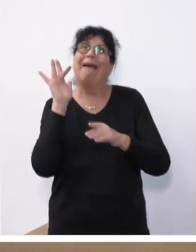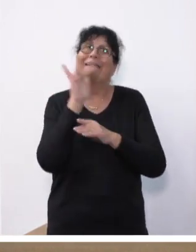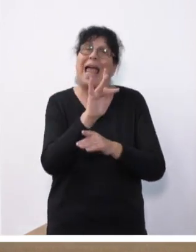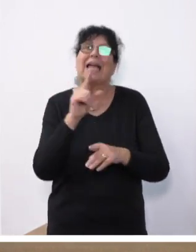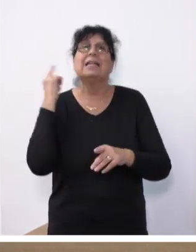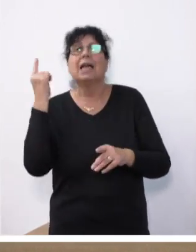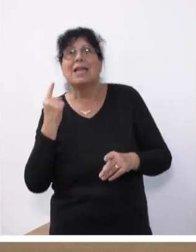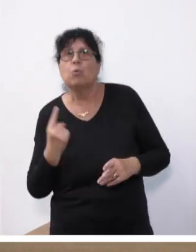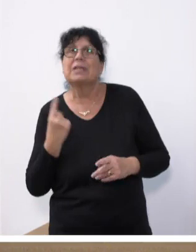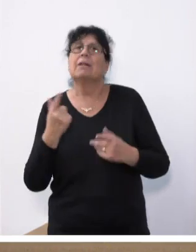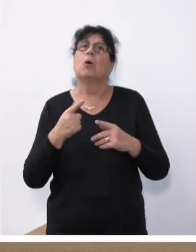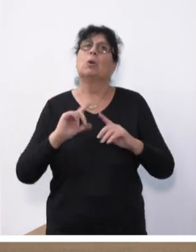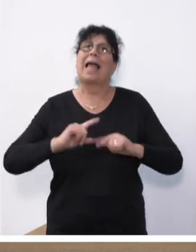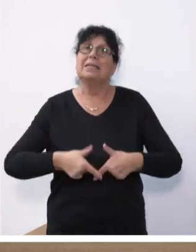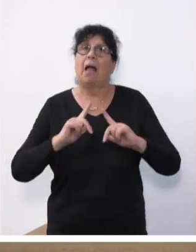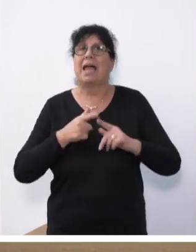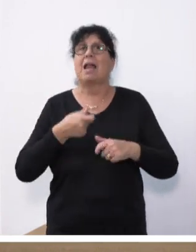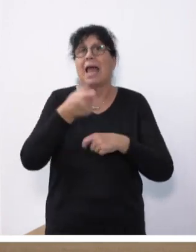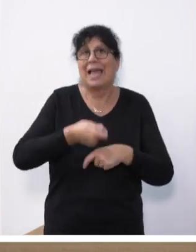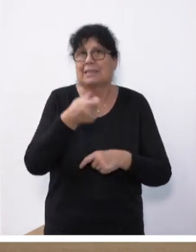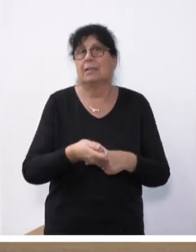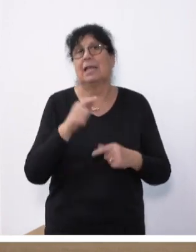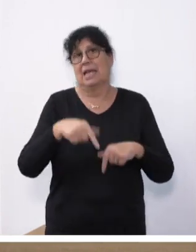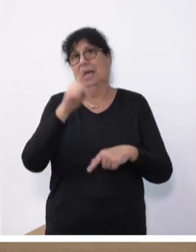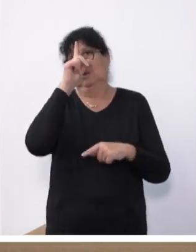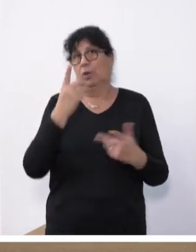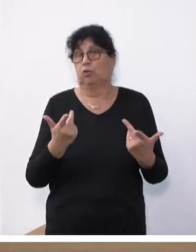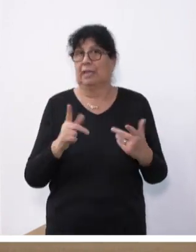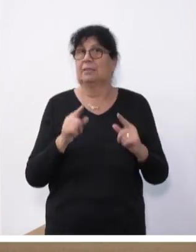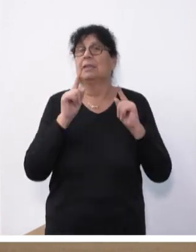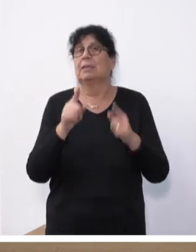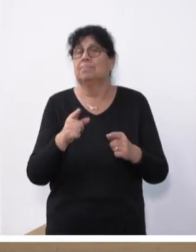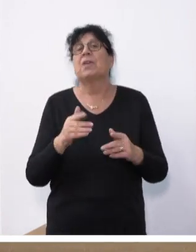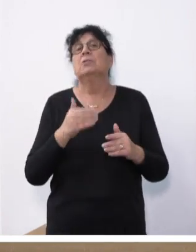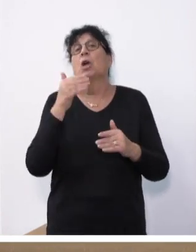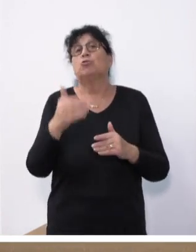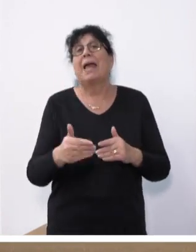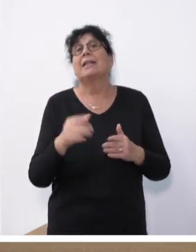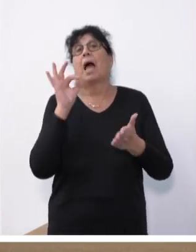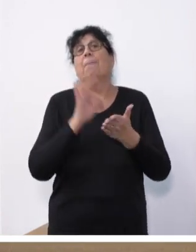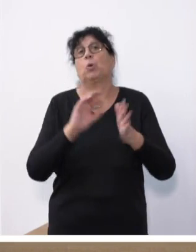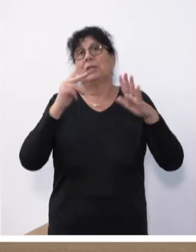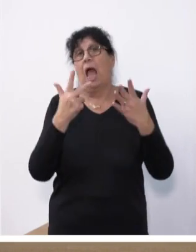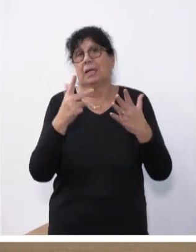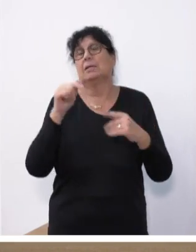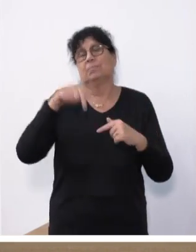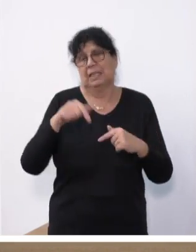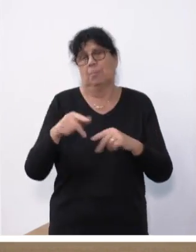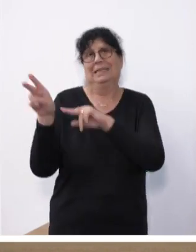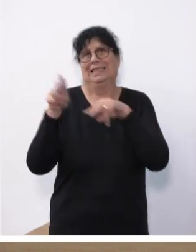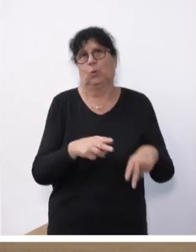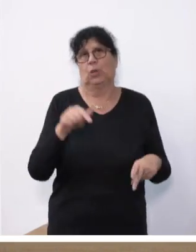hetzen, ungestraft dies Mittel in Deutschland. Dazu und zur Lösung später unter Top 8 mehr. Wieder zurück zum vorliegenden